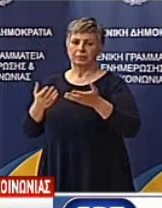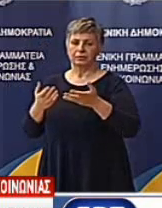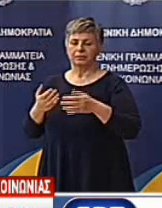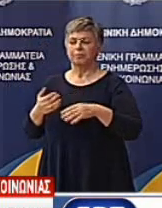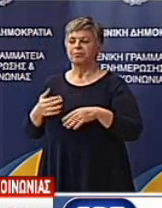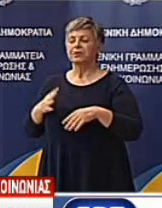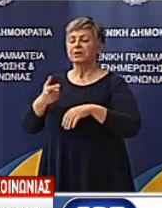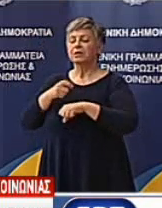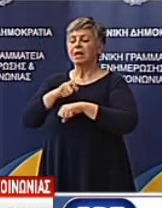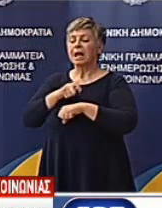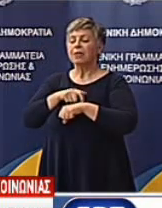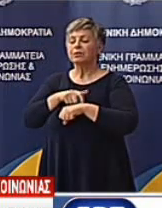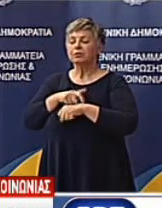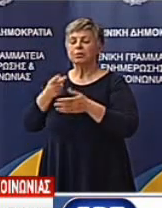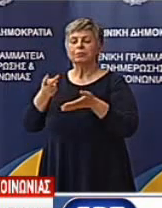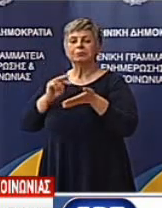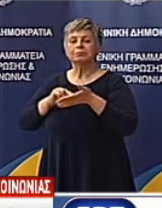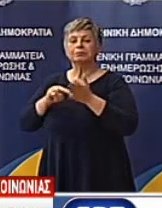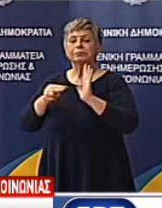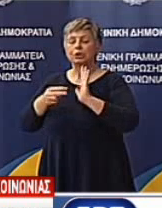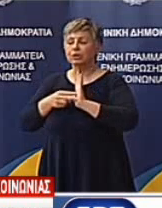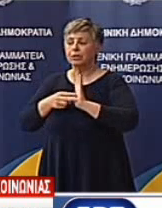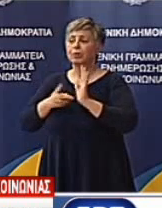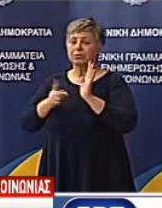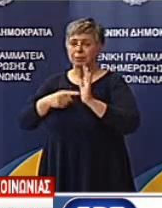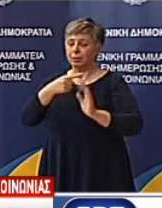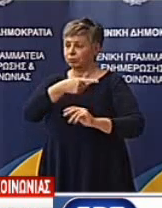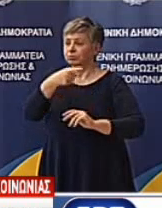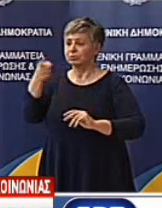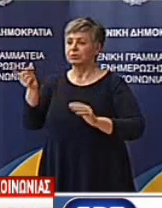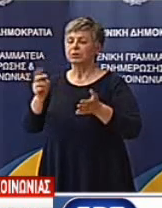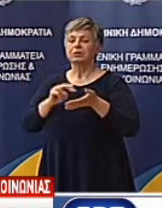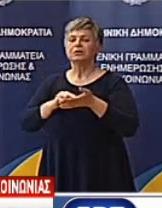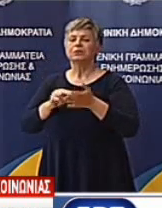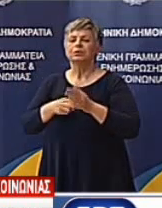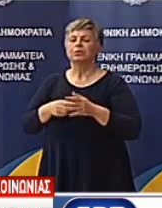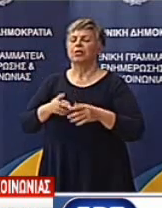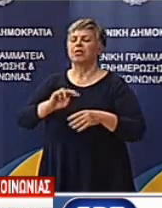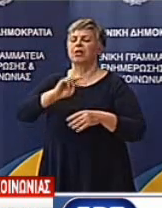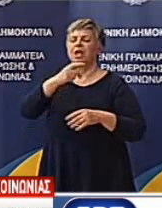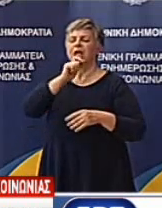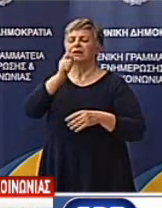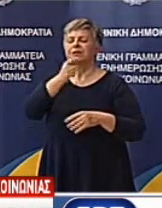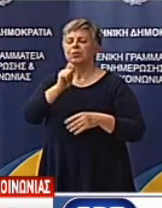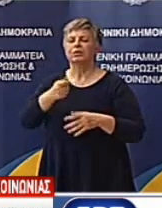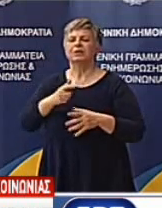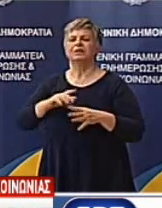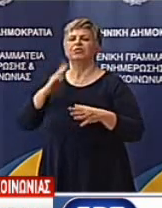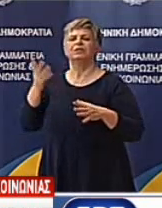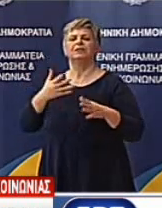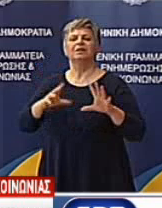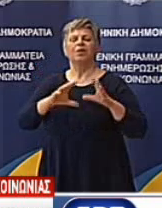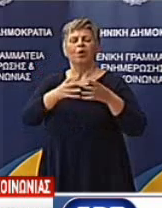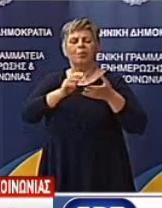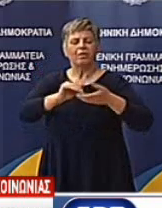Σήμερα λοιπόν η προσοχή μας, και πρέπει η προσοχή όλων μας, αντιπολίτευση του κινήματος που βρίσκεται σήμερα στα μπλόκα και στους